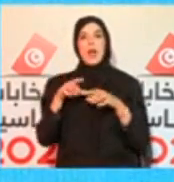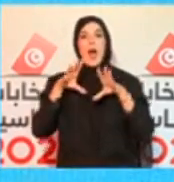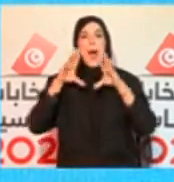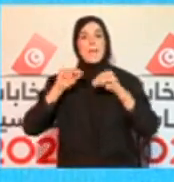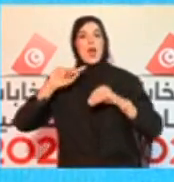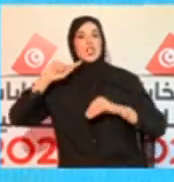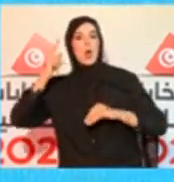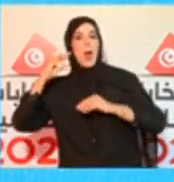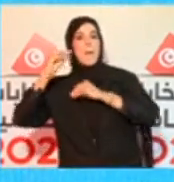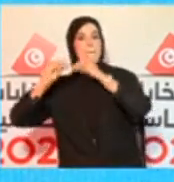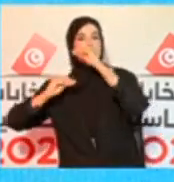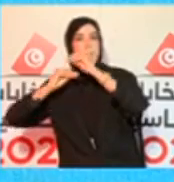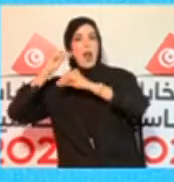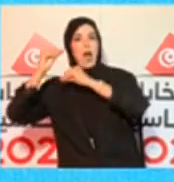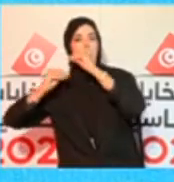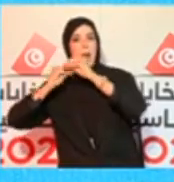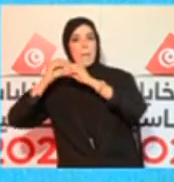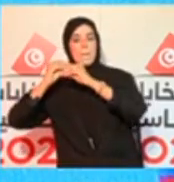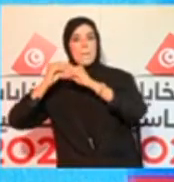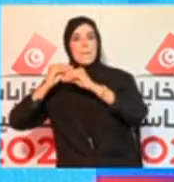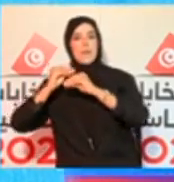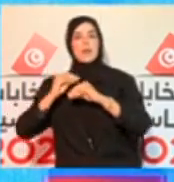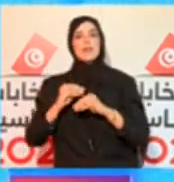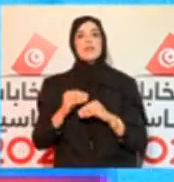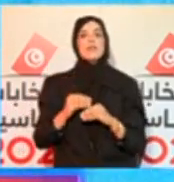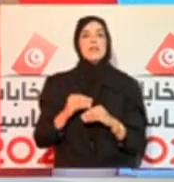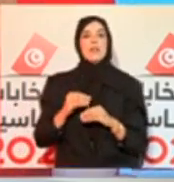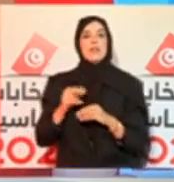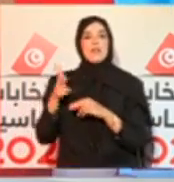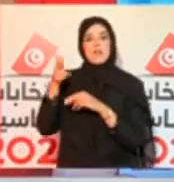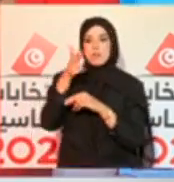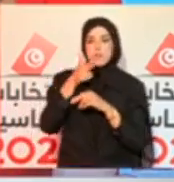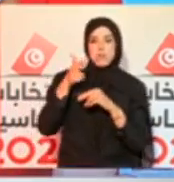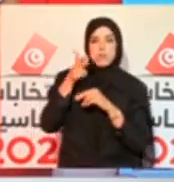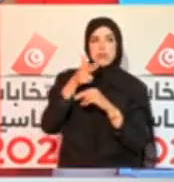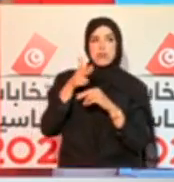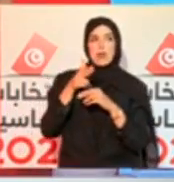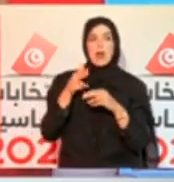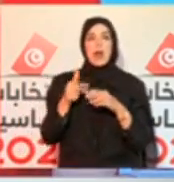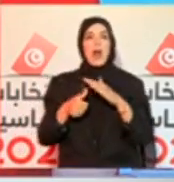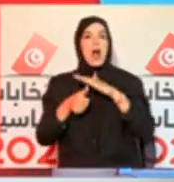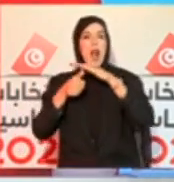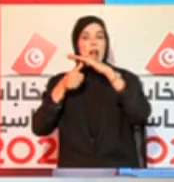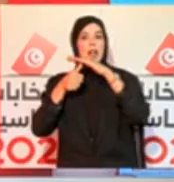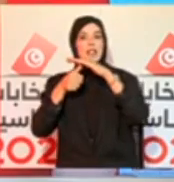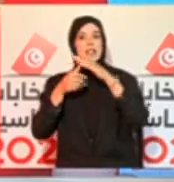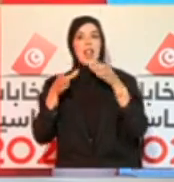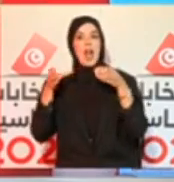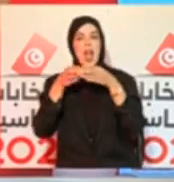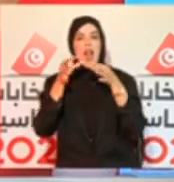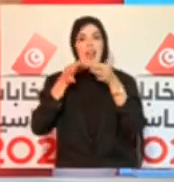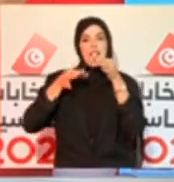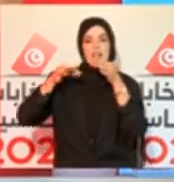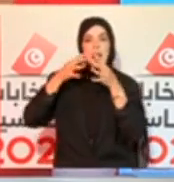الكره الارضيه باش يكونوا معنا بتقنيه الزوم سي كمال ونيش رئيس الهيئه الفرعيه بالامريكيه باش نشوفوا